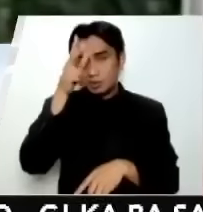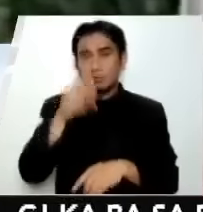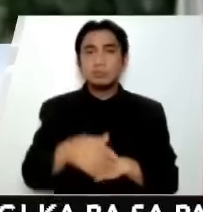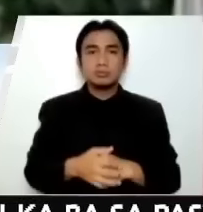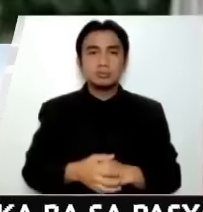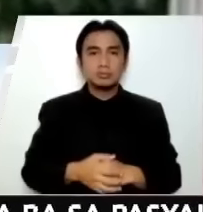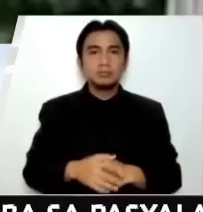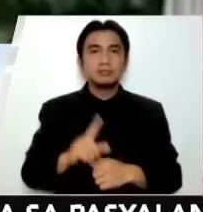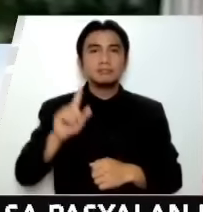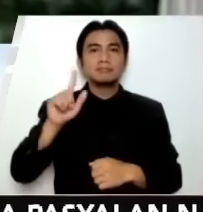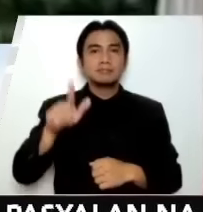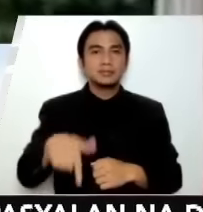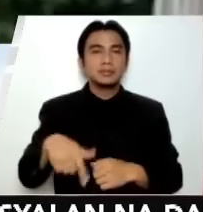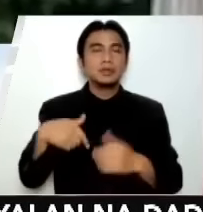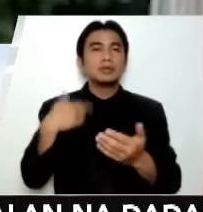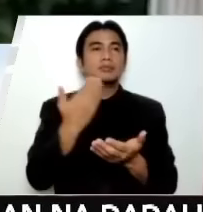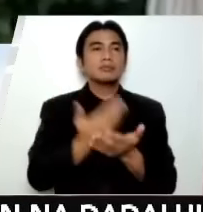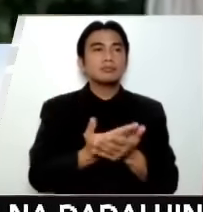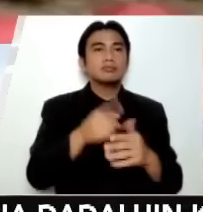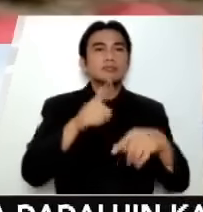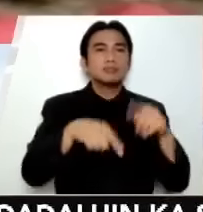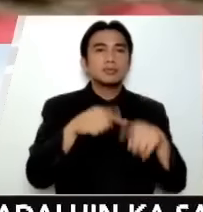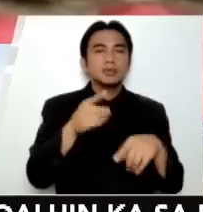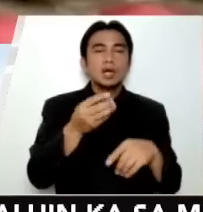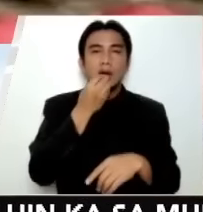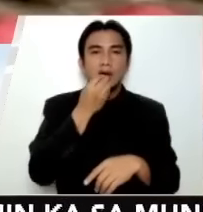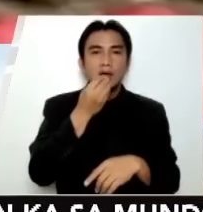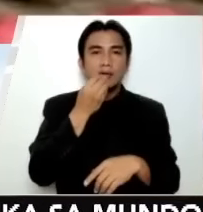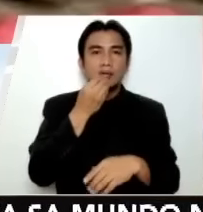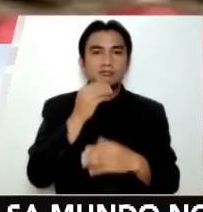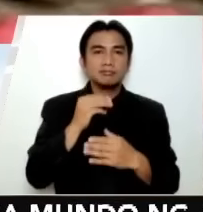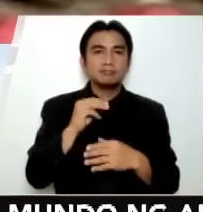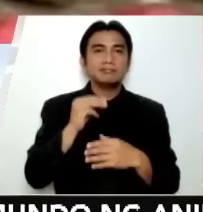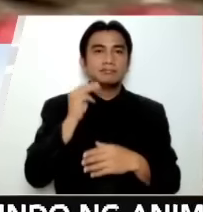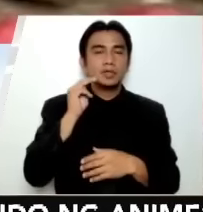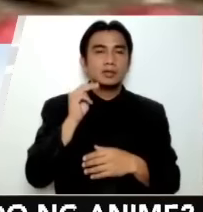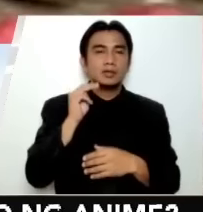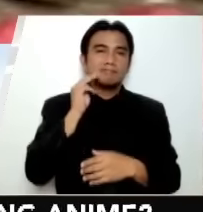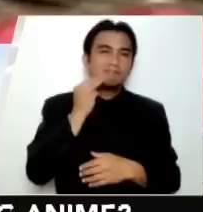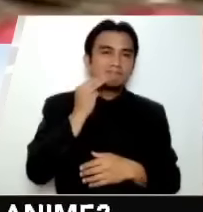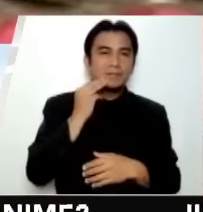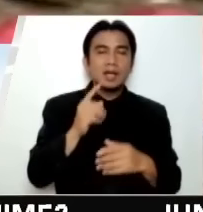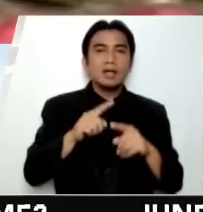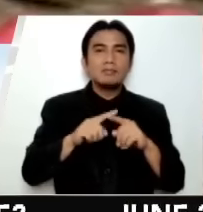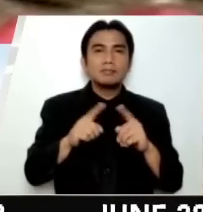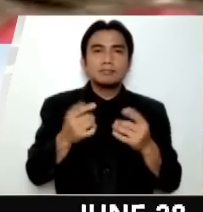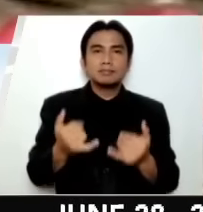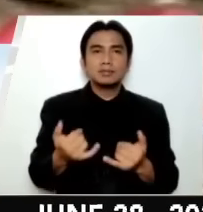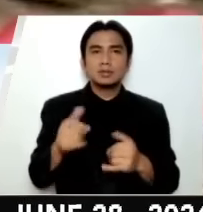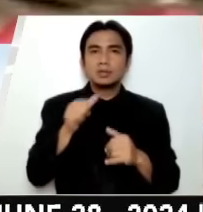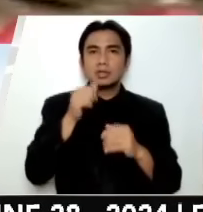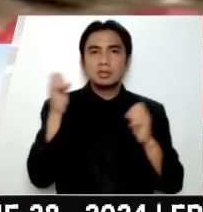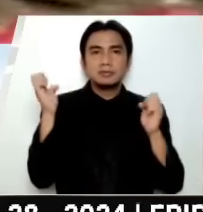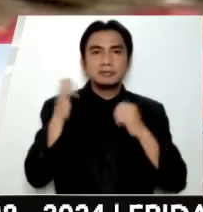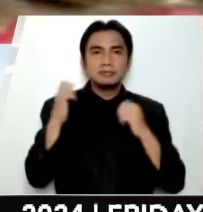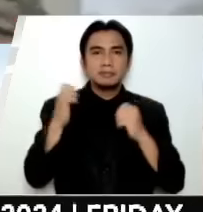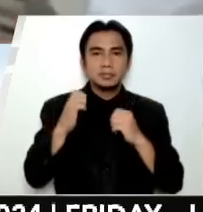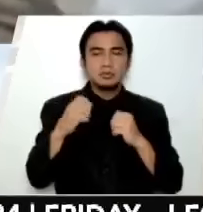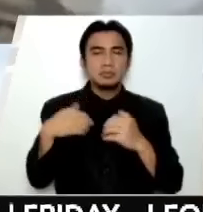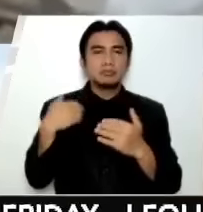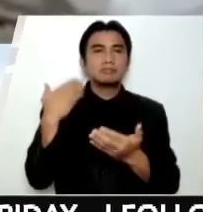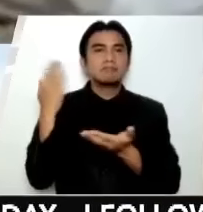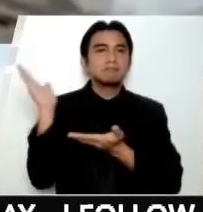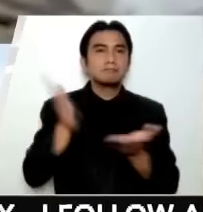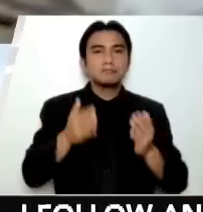kaibigan kumain daw ito ng mangga di raw nila inaasahan nauuwi pala ito sa kanila na bangkay na